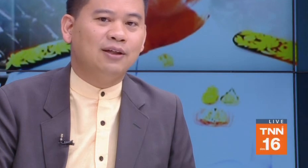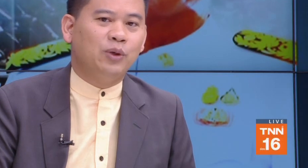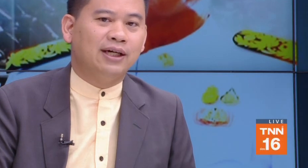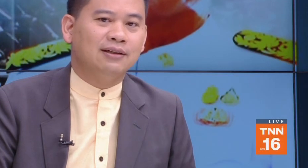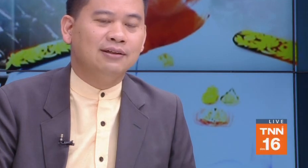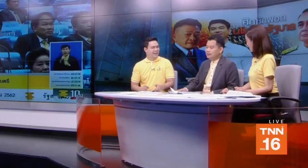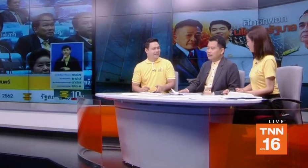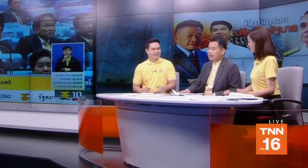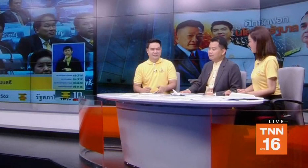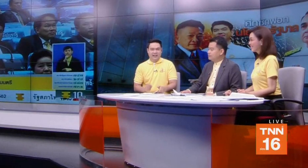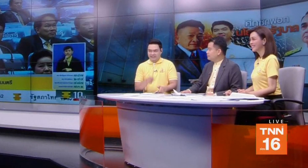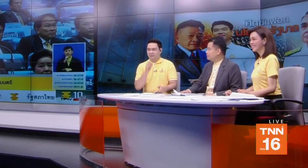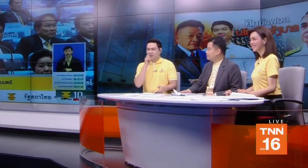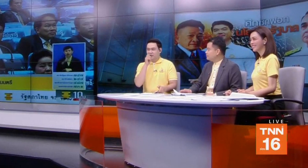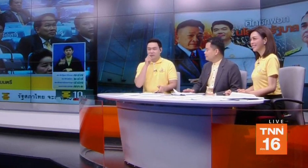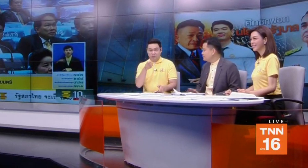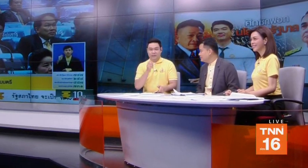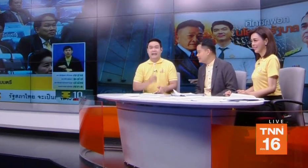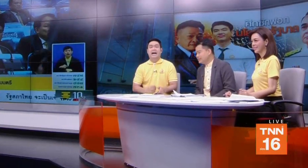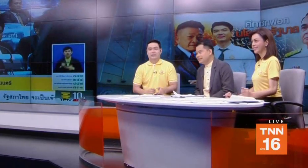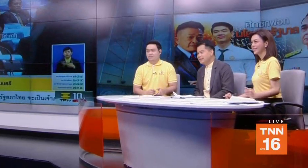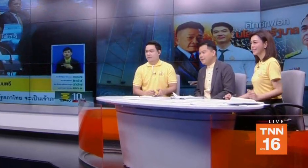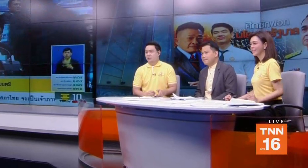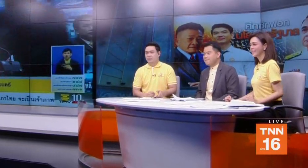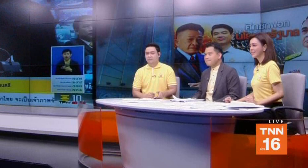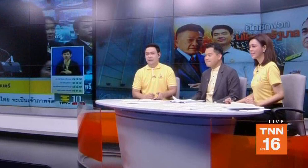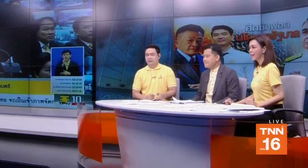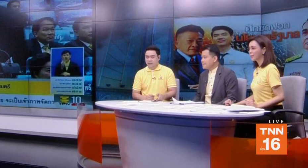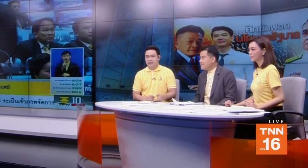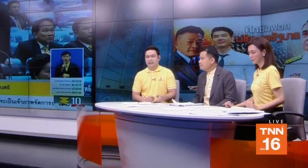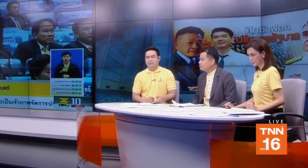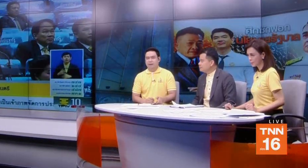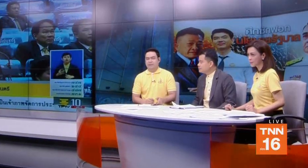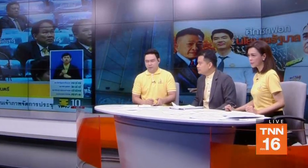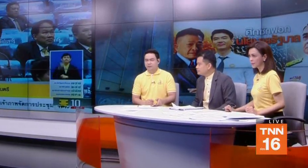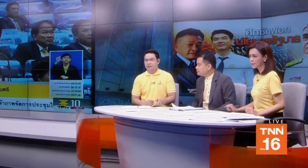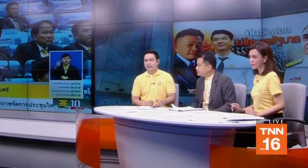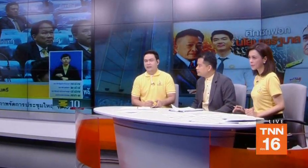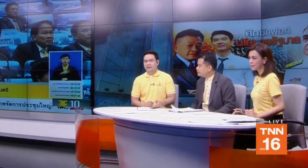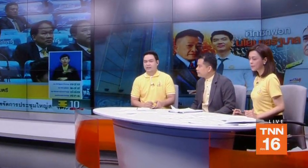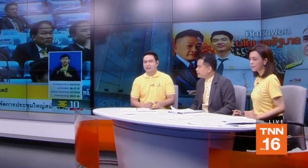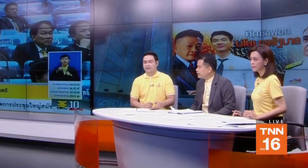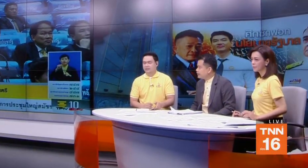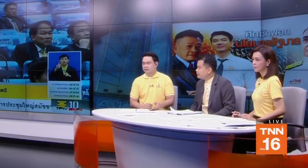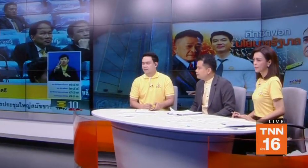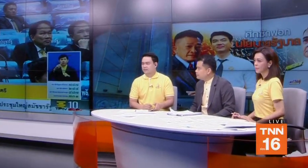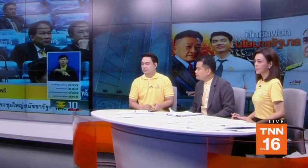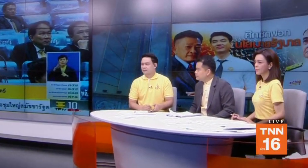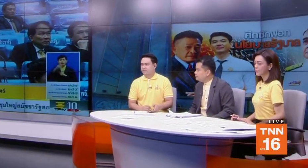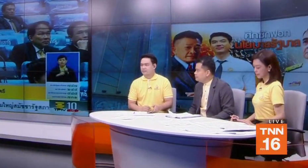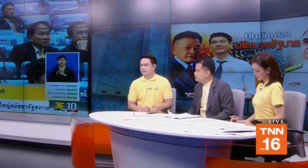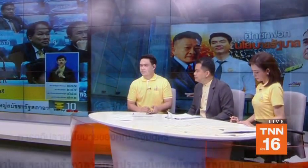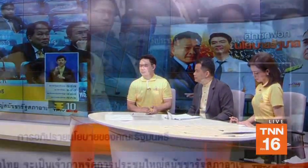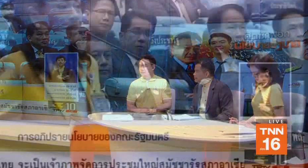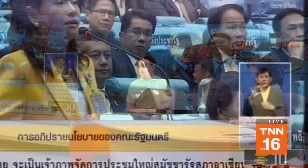2วันน่ะถ้าดูอย่างเงี้ยนะครับ อาจารย์พูดแบบนี้ไปดูบรรยากาศหน่อยท่านผู้ชมกำลังเดือดกันเลยครับกับการประท้วงตอนนี้ฮะ